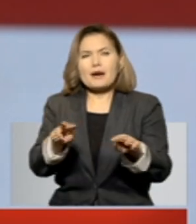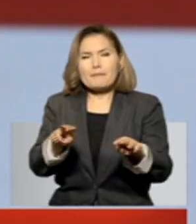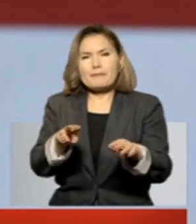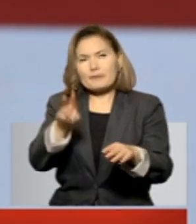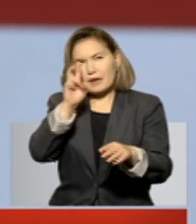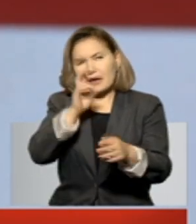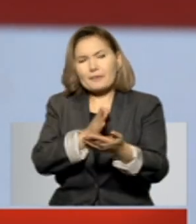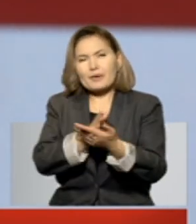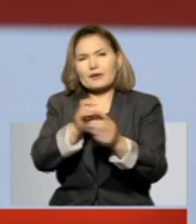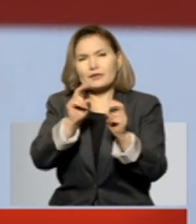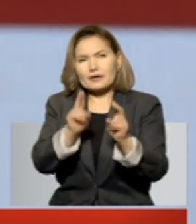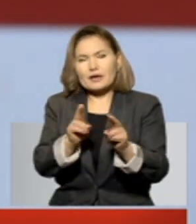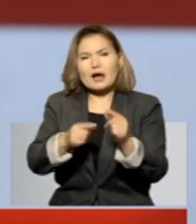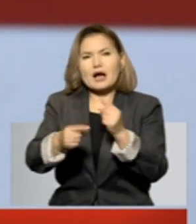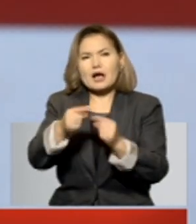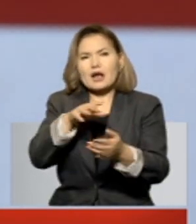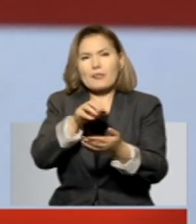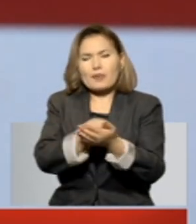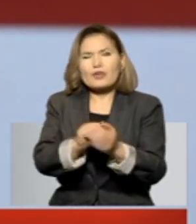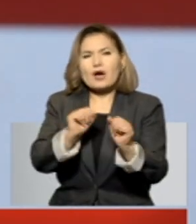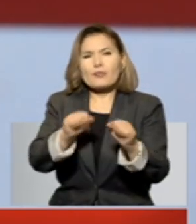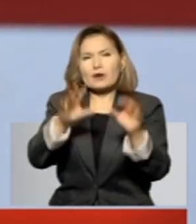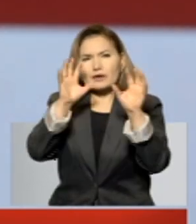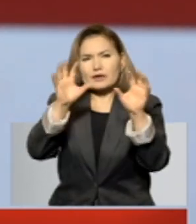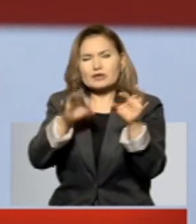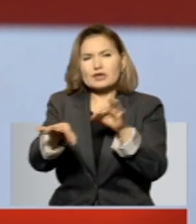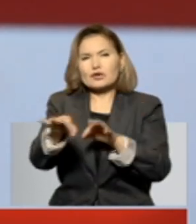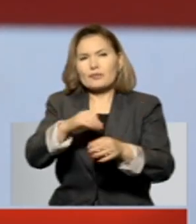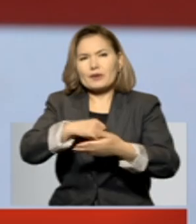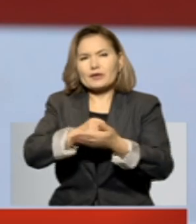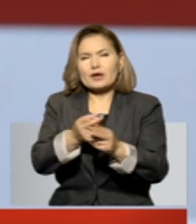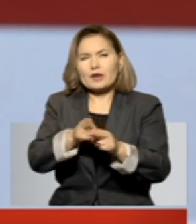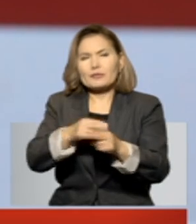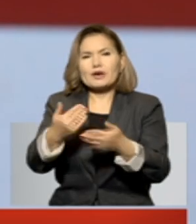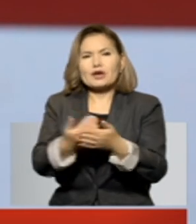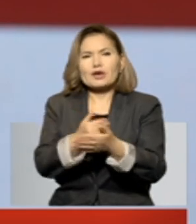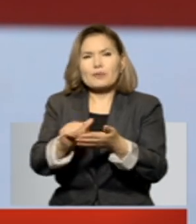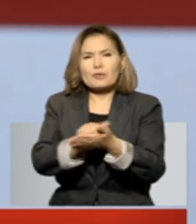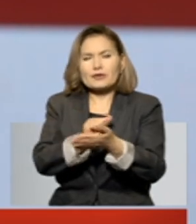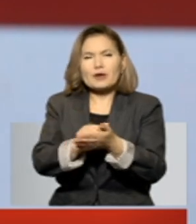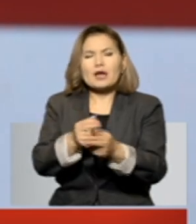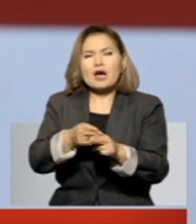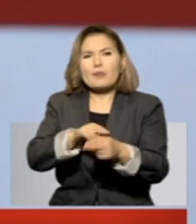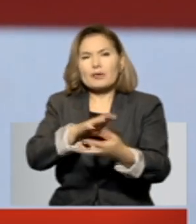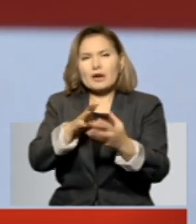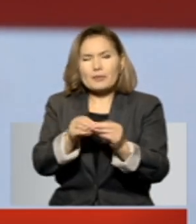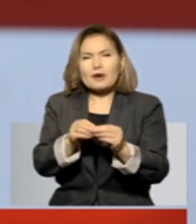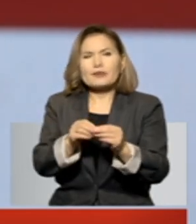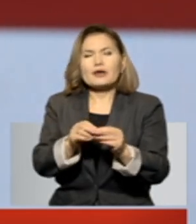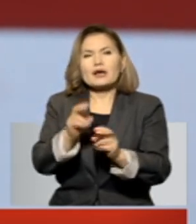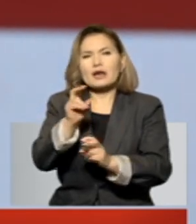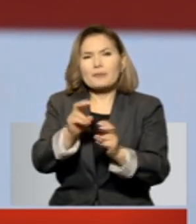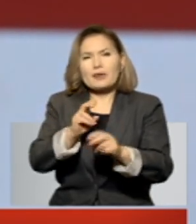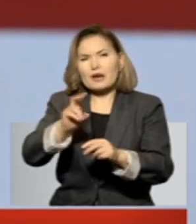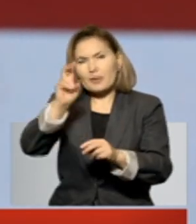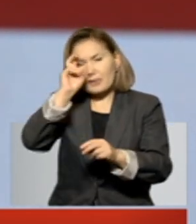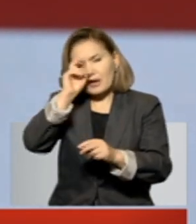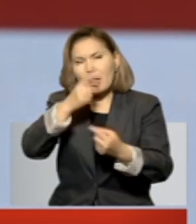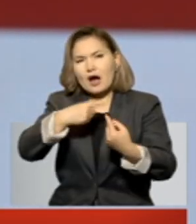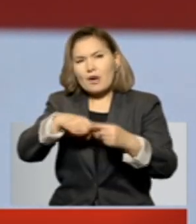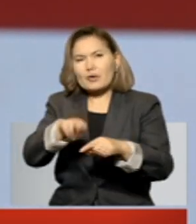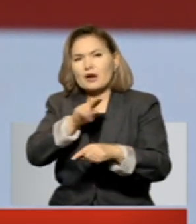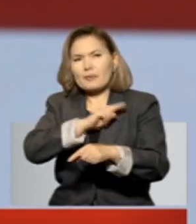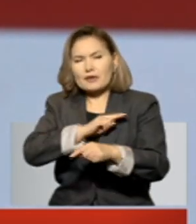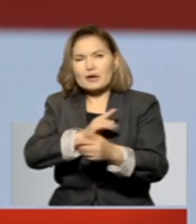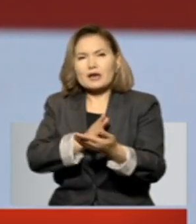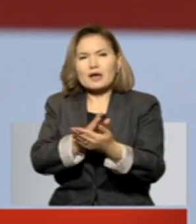қызметкерлерге кәсіппен айналысуға мүмкіндік беретін заң жобасын мақұлдады. Жаңа құжатқа сәйкес коммуналдық кәсіпорындар мен мемлекеттік мекемелерде